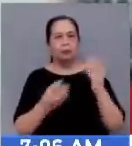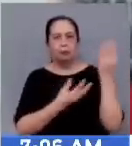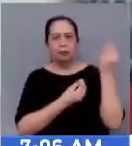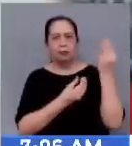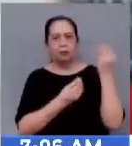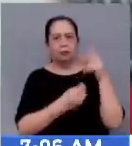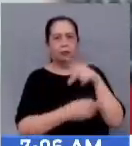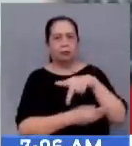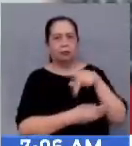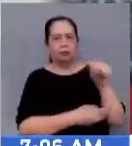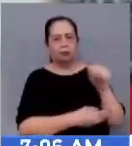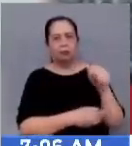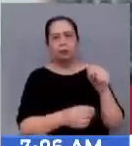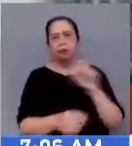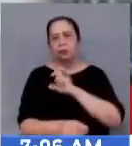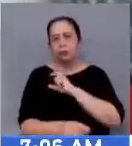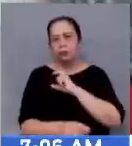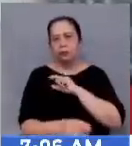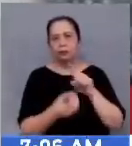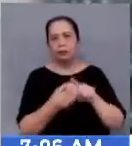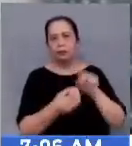Police sa kanilang investigasyon.